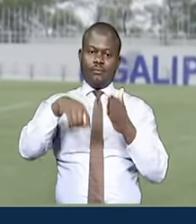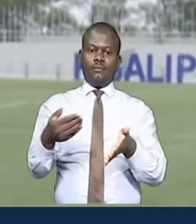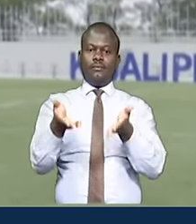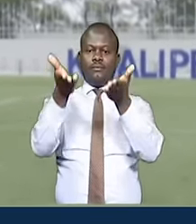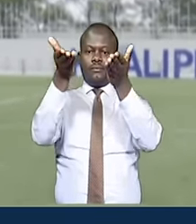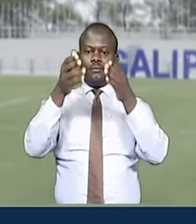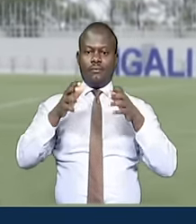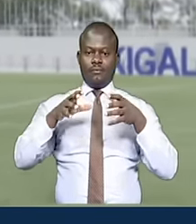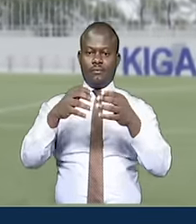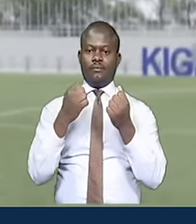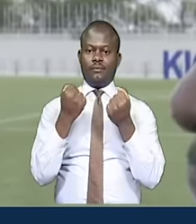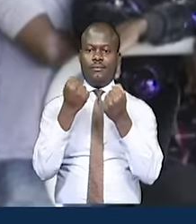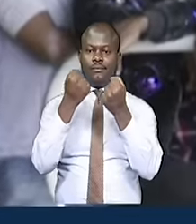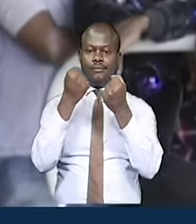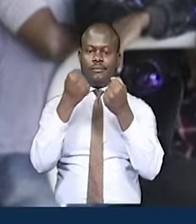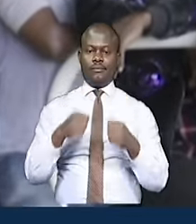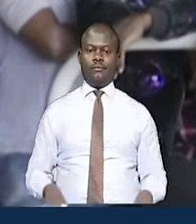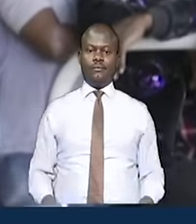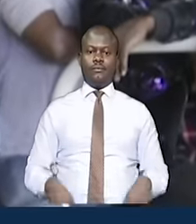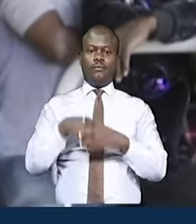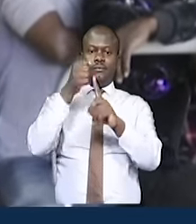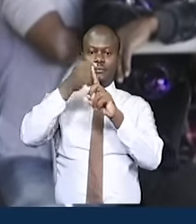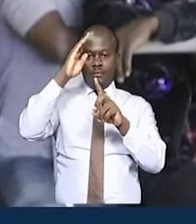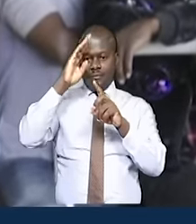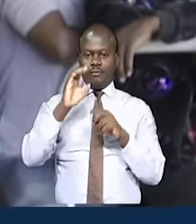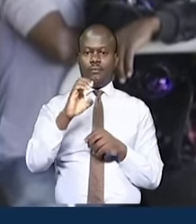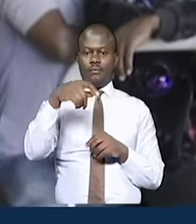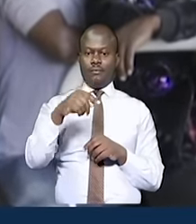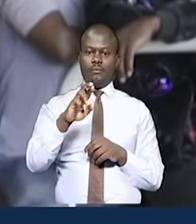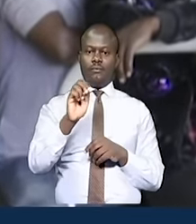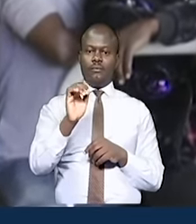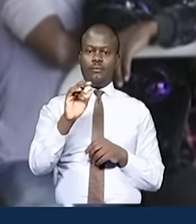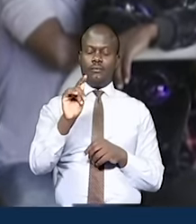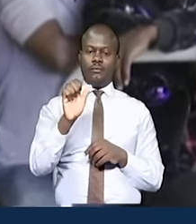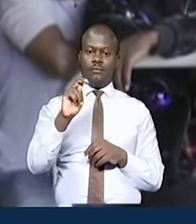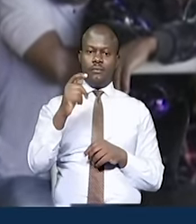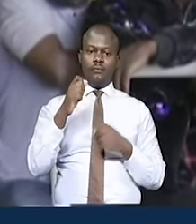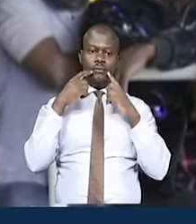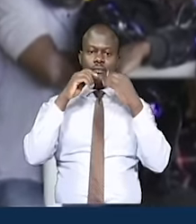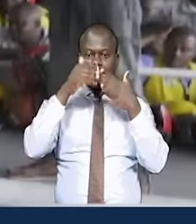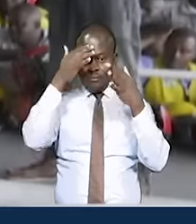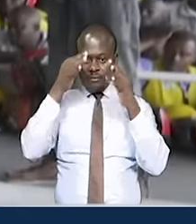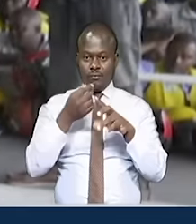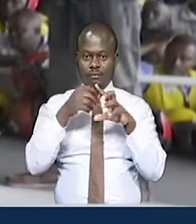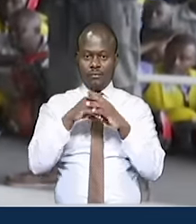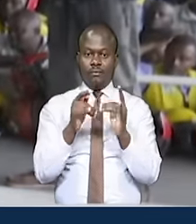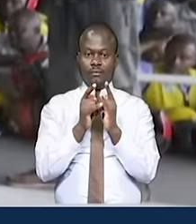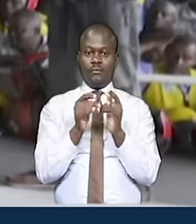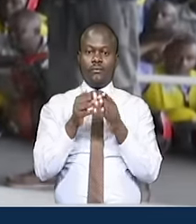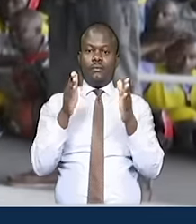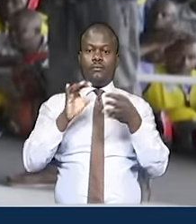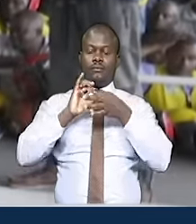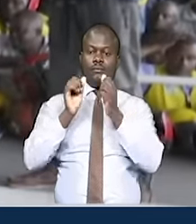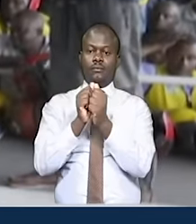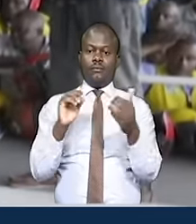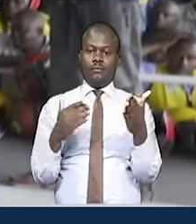tukaba ikipe ikomeye cyane umuvugizi wa polisi y'igihugu CP Rutikanga Boniface avuga ko imyanzuro yavuye muri inama ifunguye imikoranire